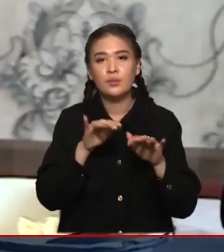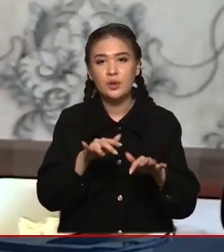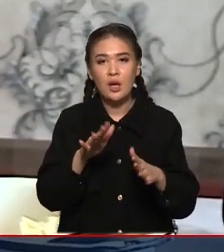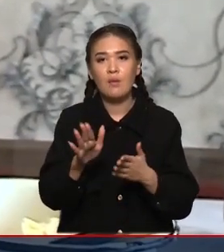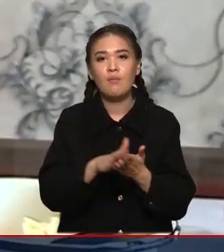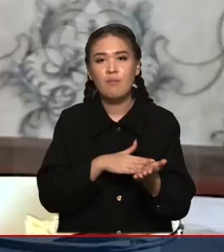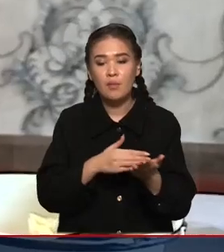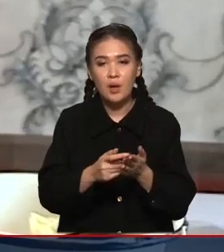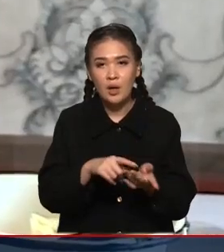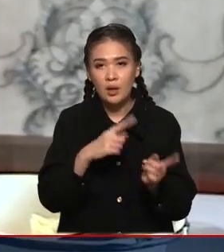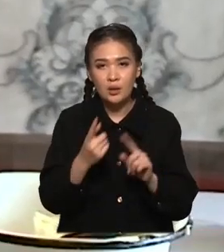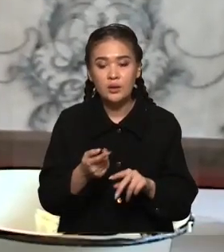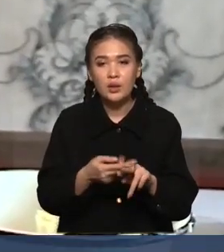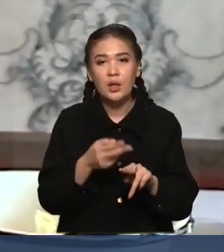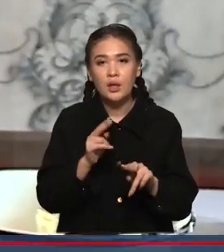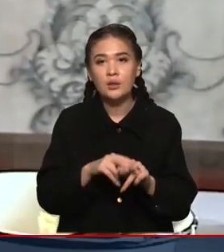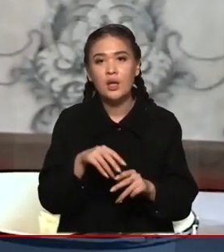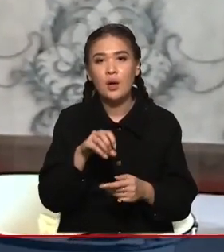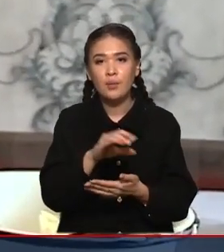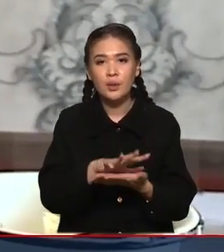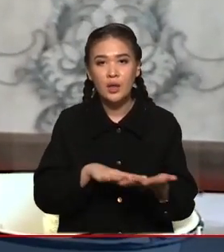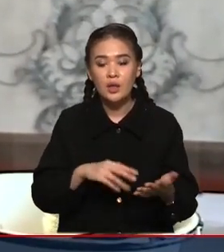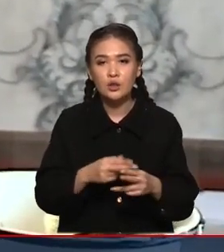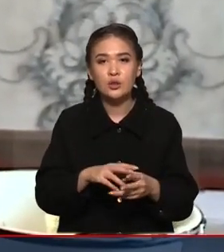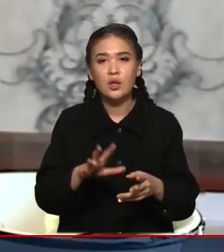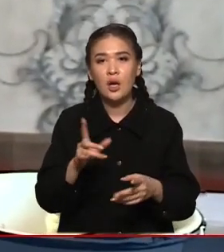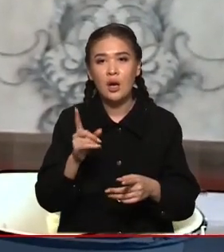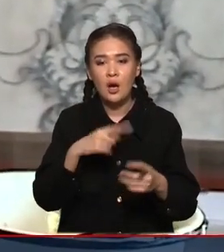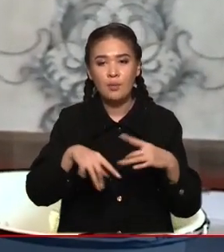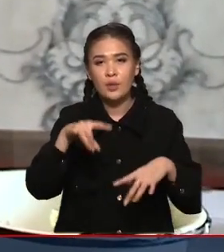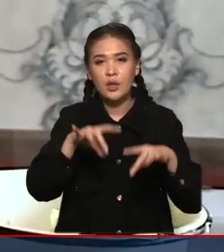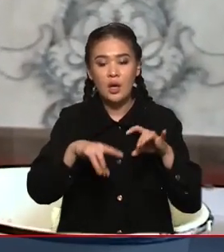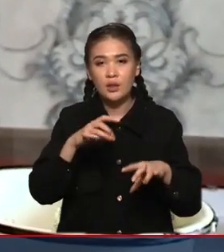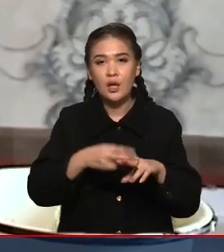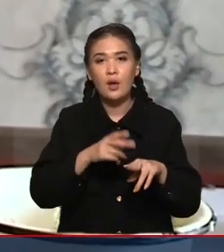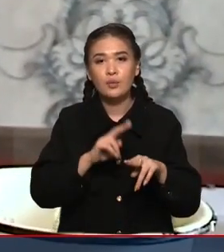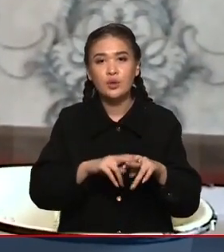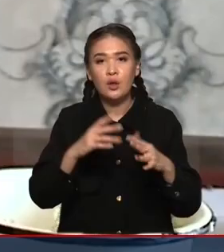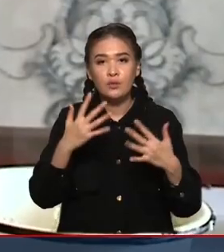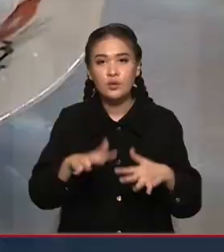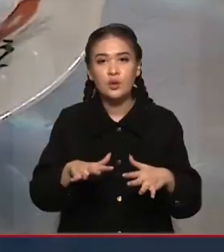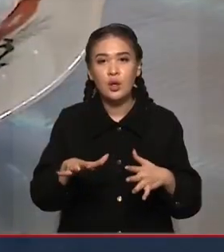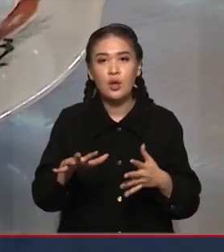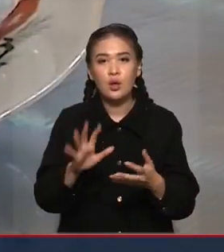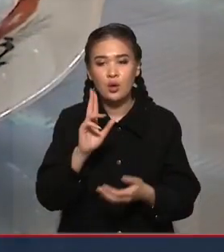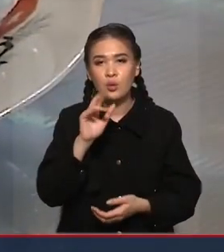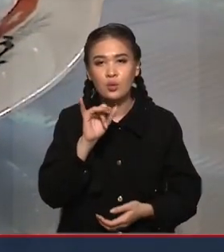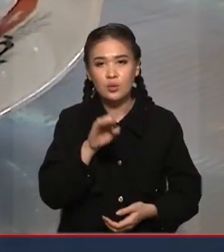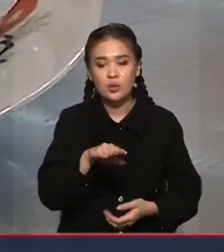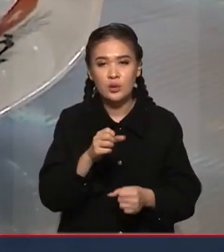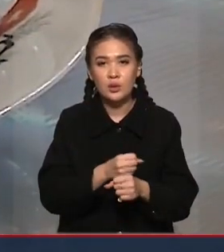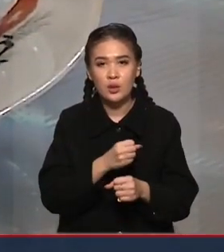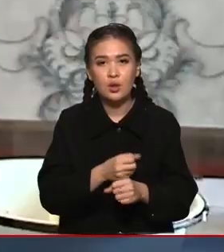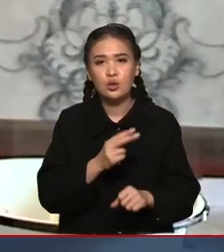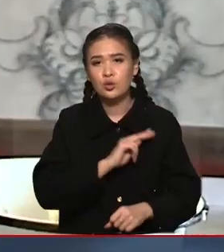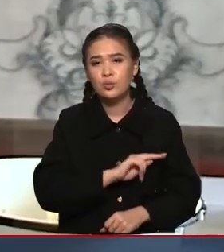қыламыз. Одан кейін барып, сүзбе қып қайнатамыз. Соны оны су шыққан кейін құрт қыламыз. Жұмысы